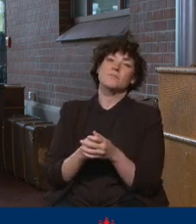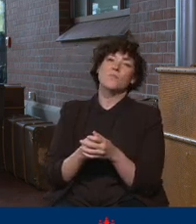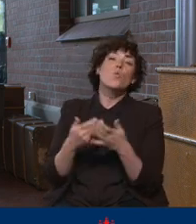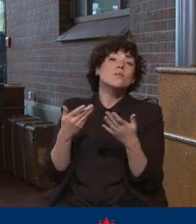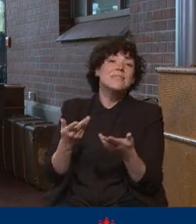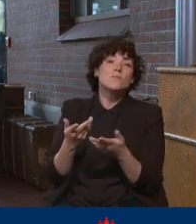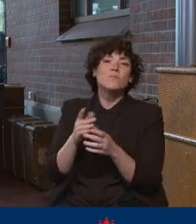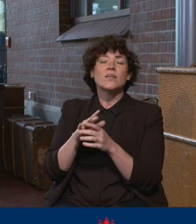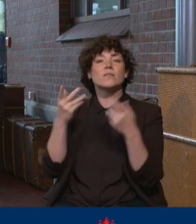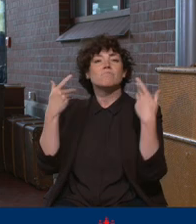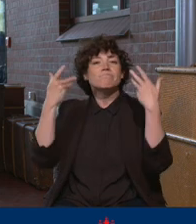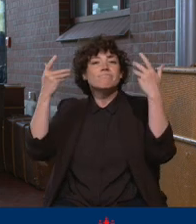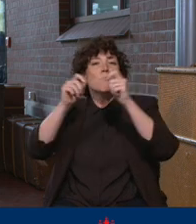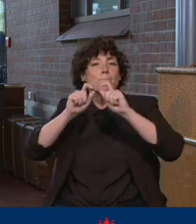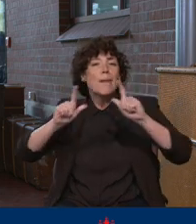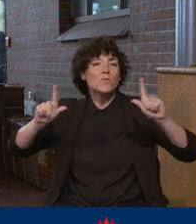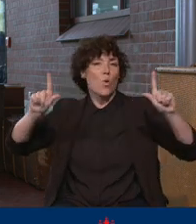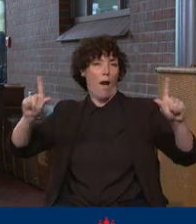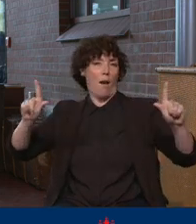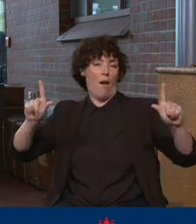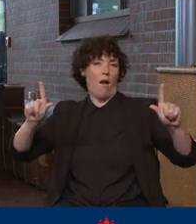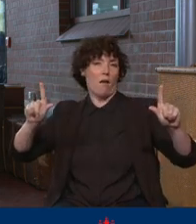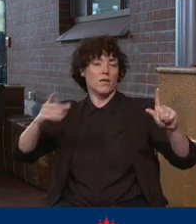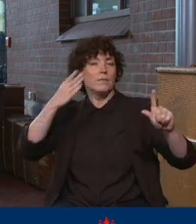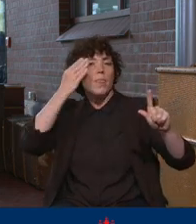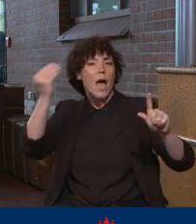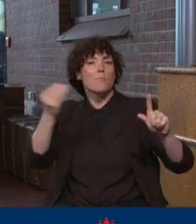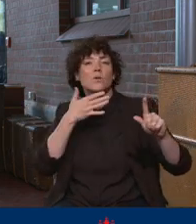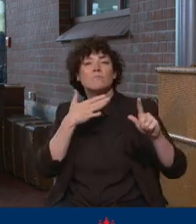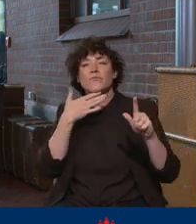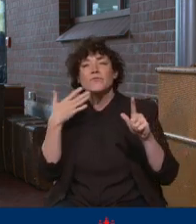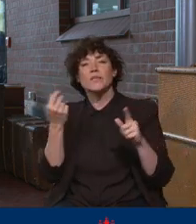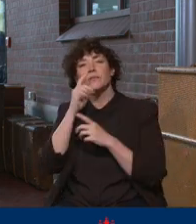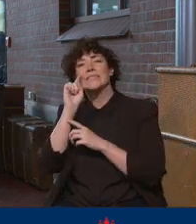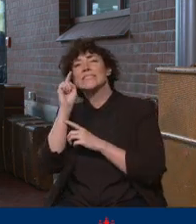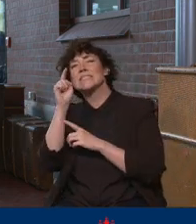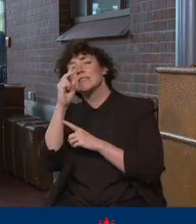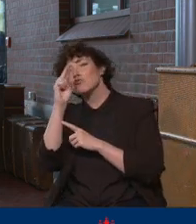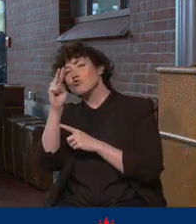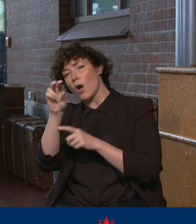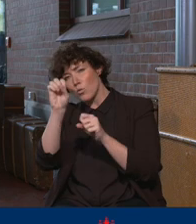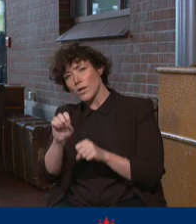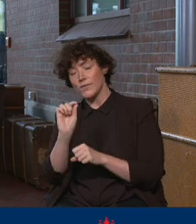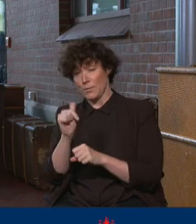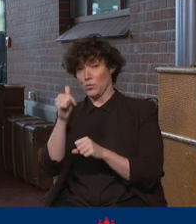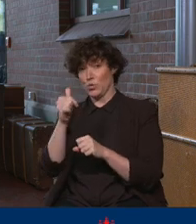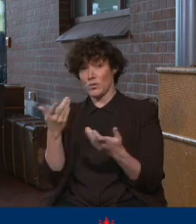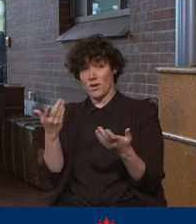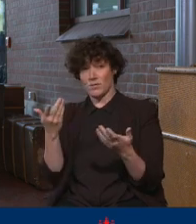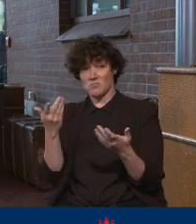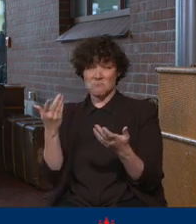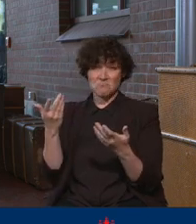die es in hamburg an vielen stellen gibt aber diese weiten blicke die schon was besonderes sind diese großen